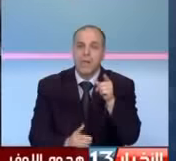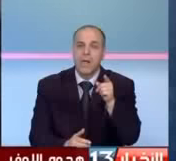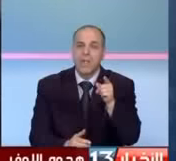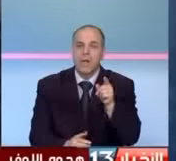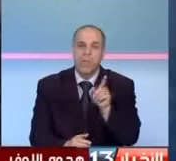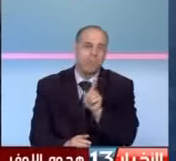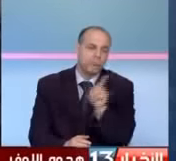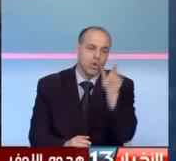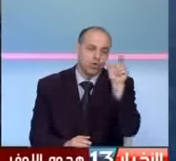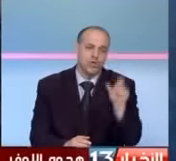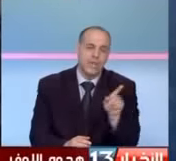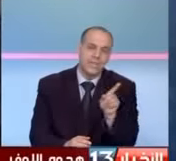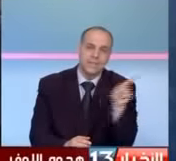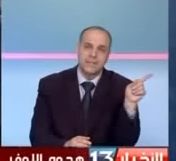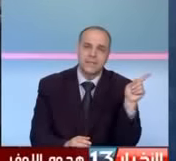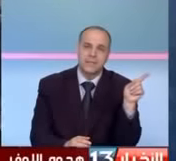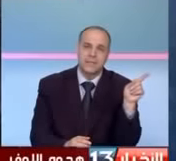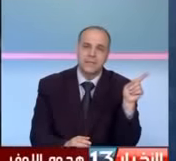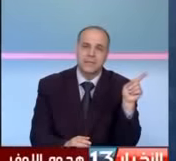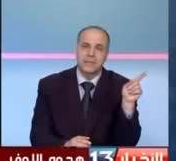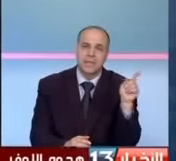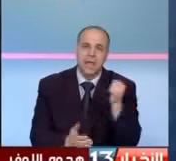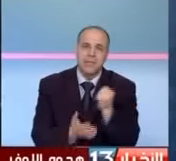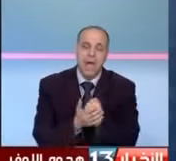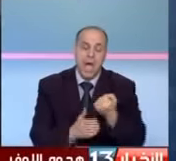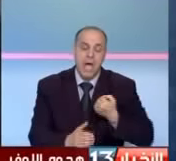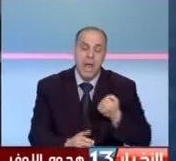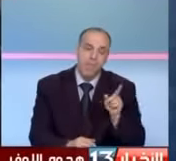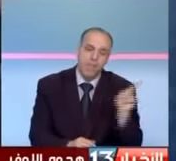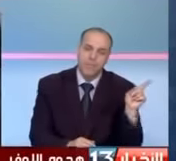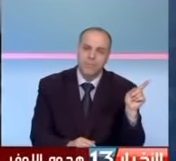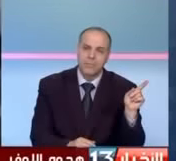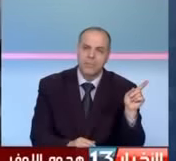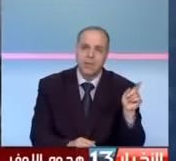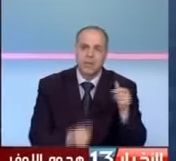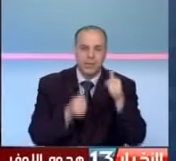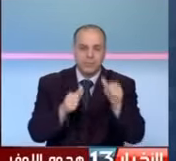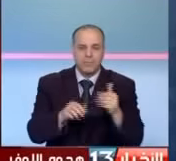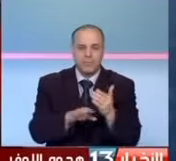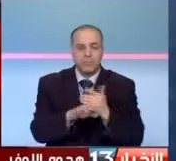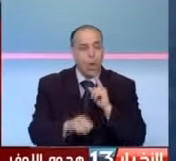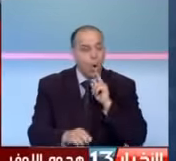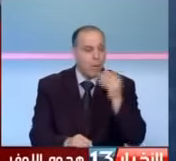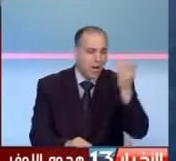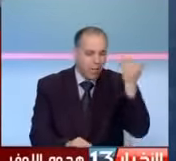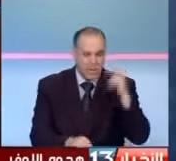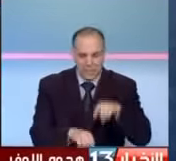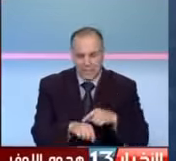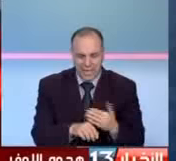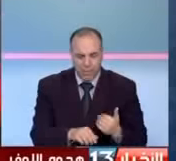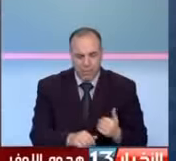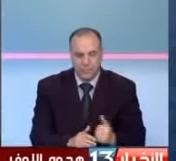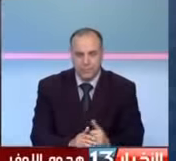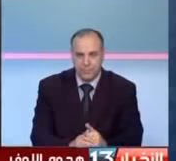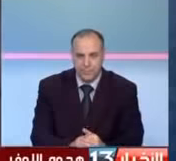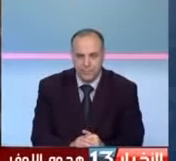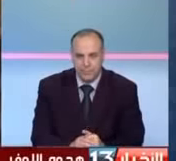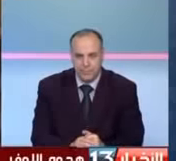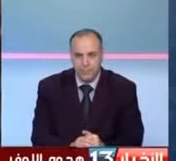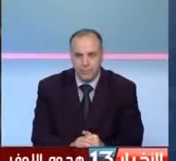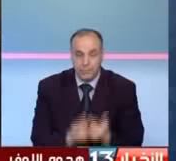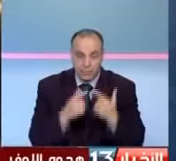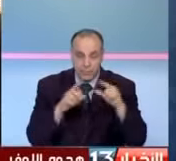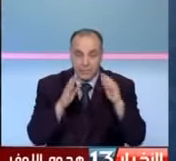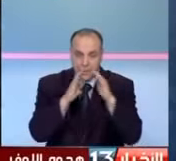منسوبة إلى منفذ الهجوم تحوي طابعا إرهابيا تم نشرها قبل تنفيذ الهجوم بساعات قليلة.